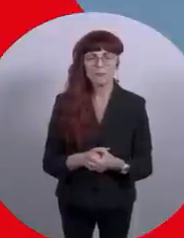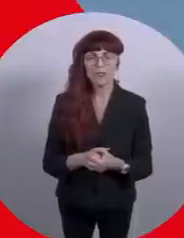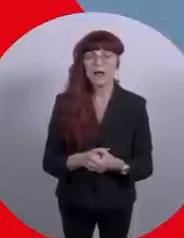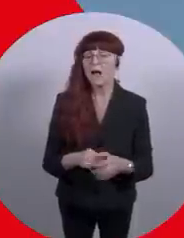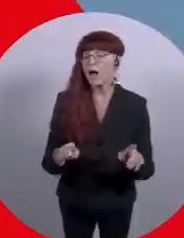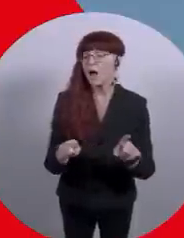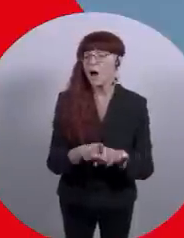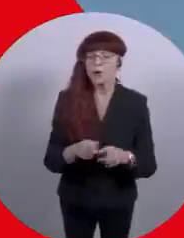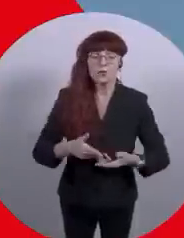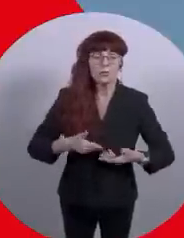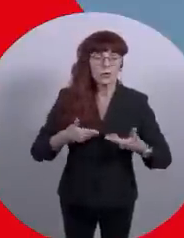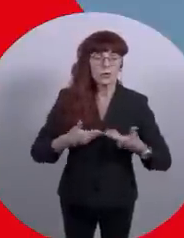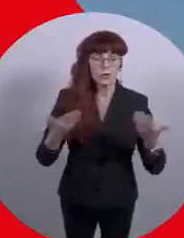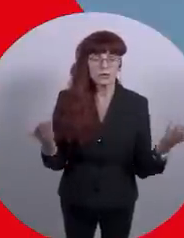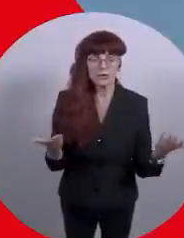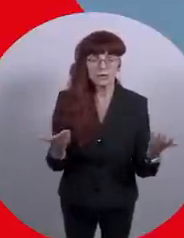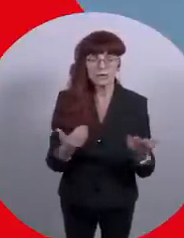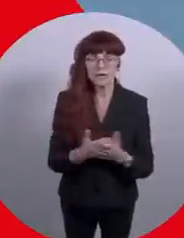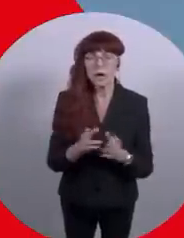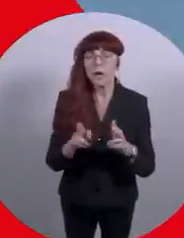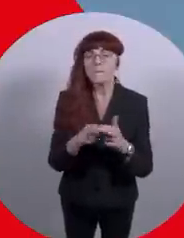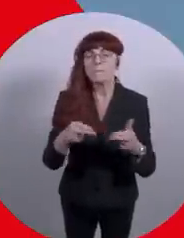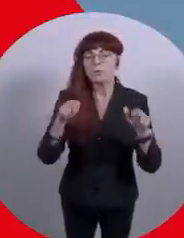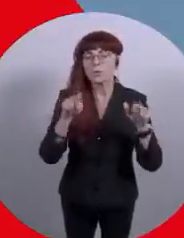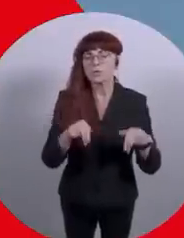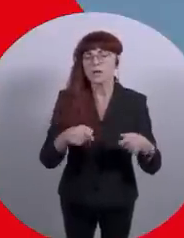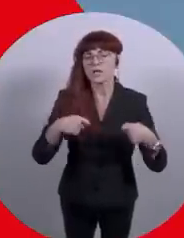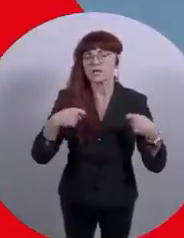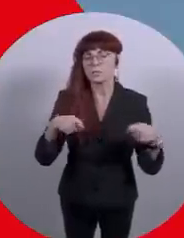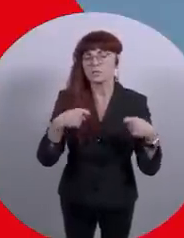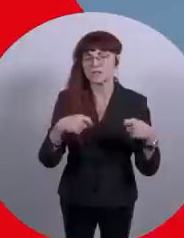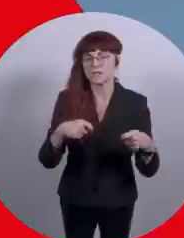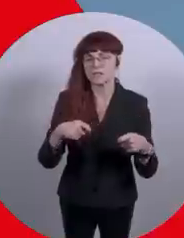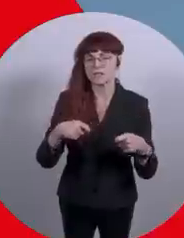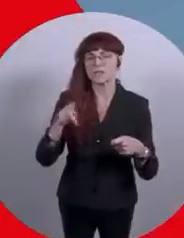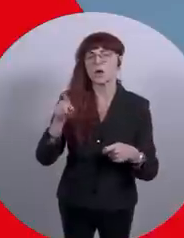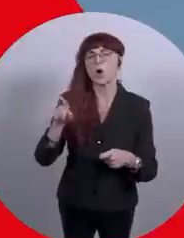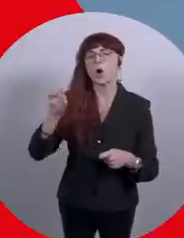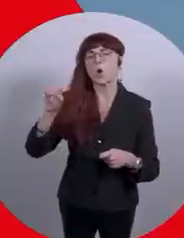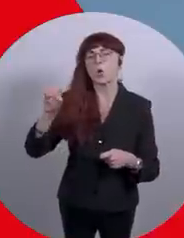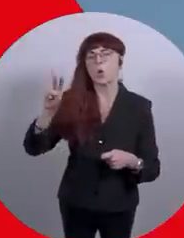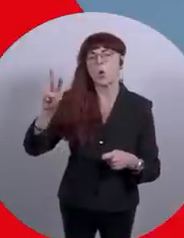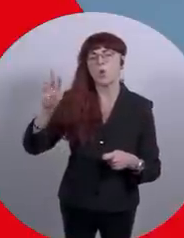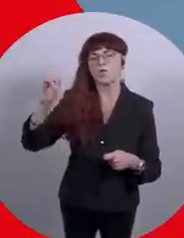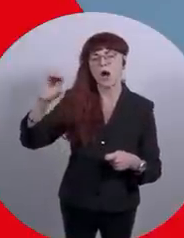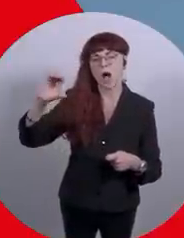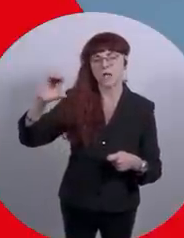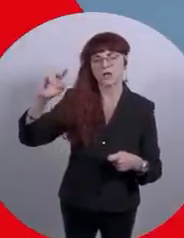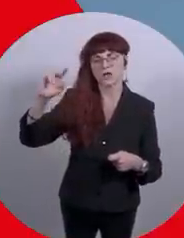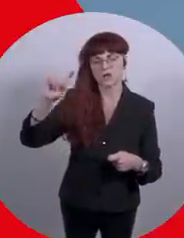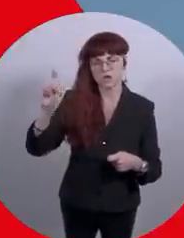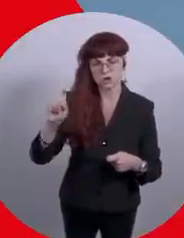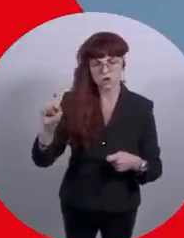ebenso freut es mich den Bundesratspräsidenten Günther Kovac hier in Linz begrüßen zu können